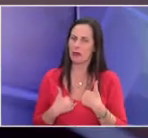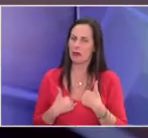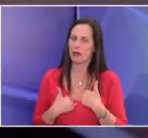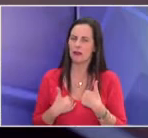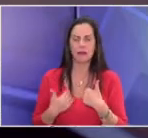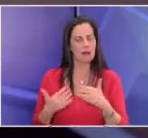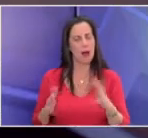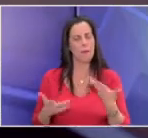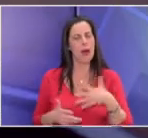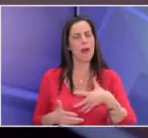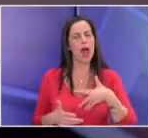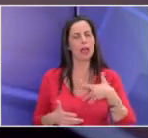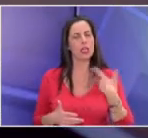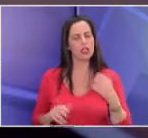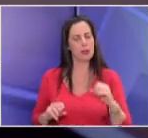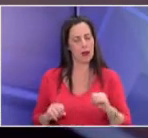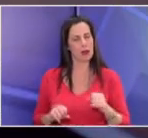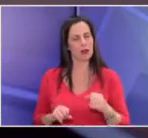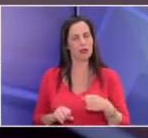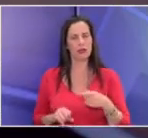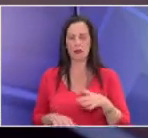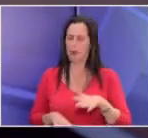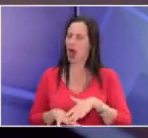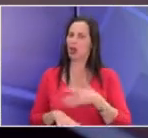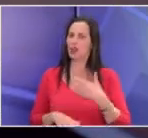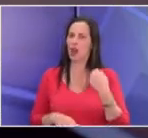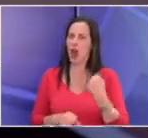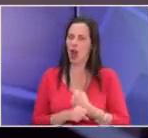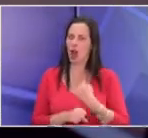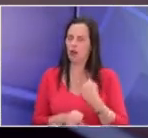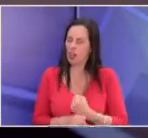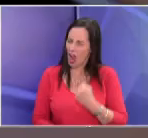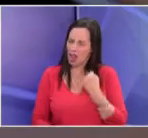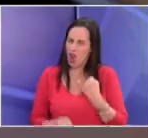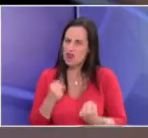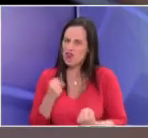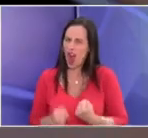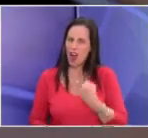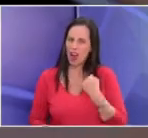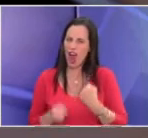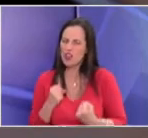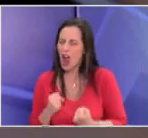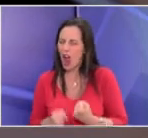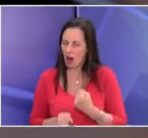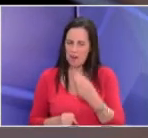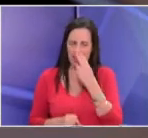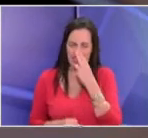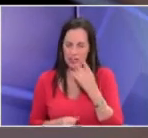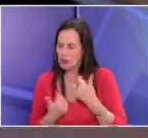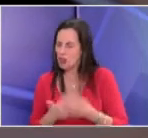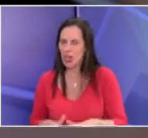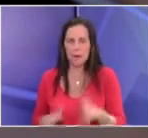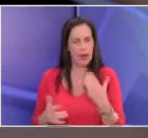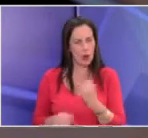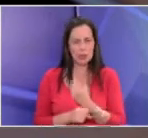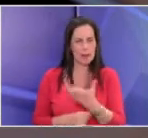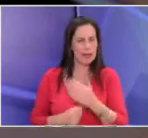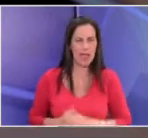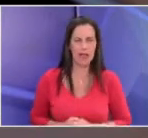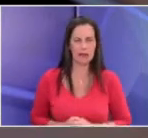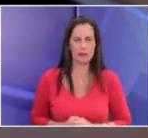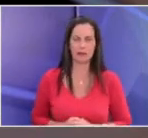הרשות לשיקום האסיר, התריע מספר ומספר פעמים, גם בוועדות כנסת, ונופל באמת על אוזניים ערלות. אני לא